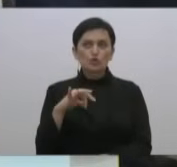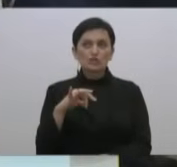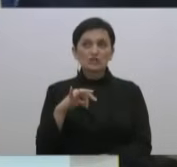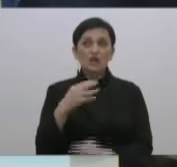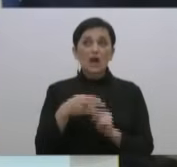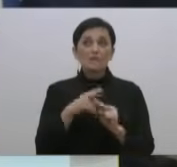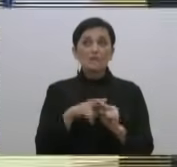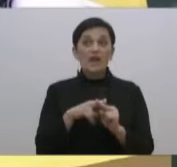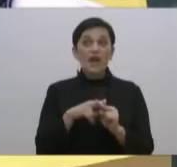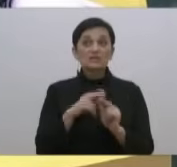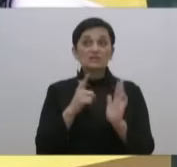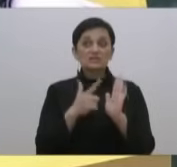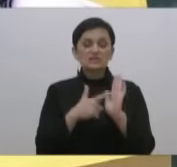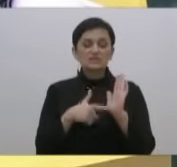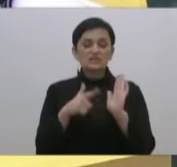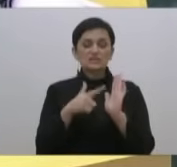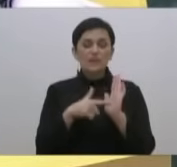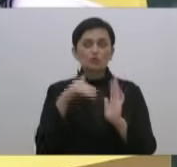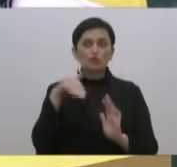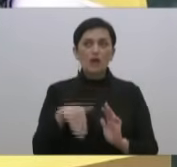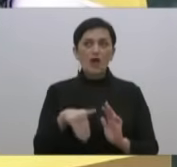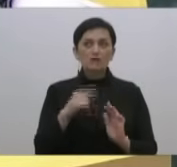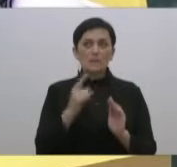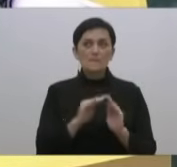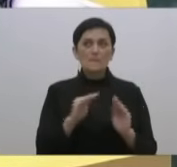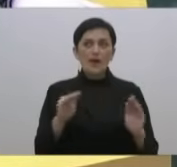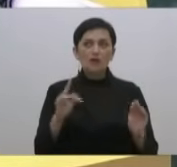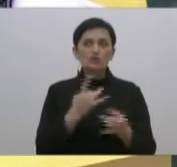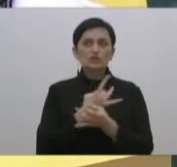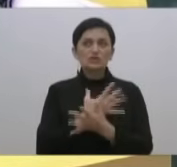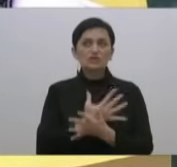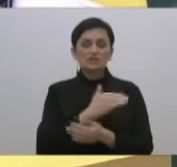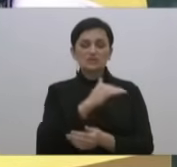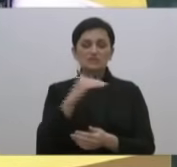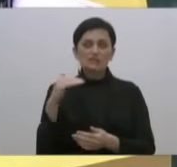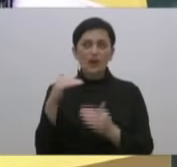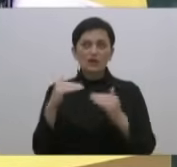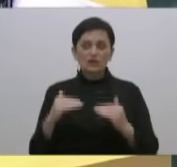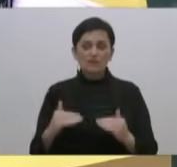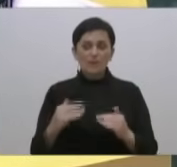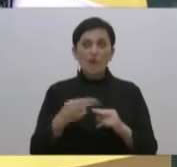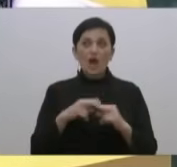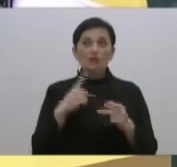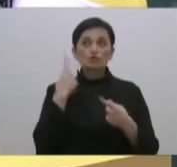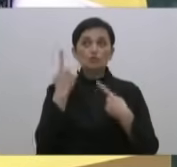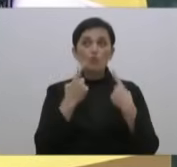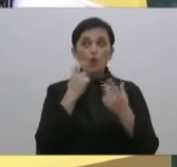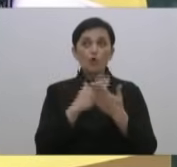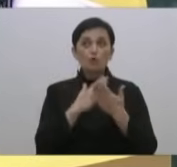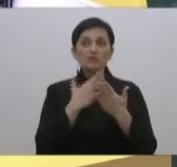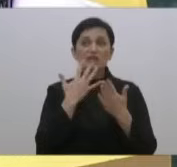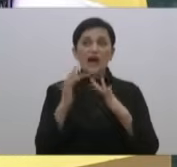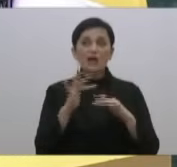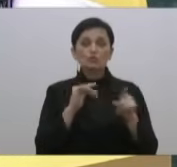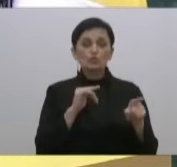11.5%. ეს არის 77.000 ბავშვი სიღარიბის ზღვარს ქვემოთ. ეს არის ის მონაცემი, რომელსაც